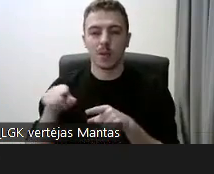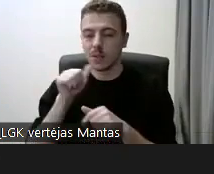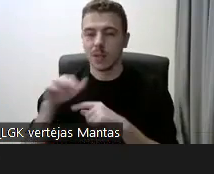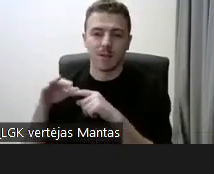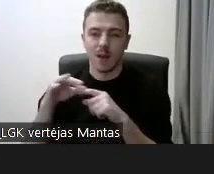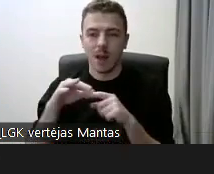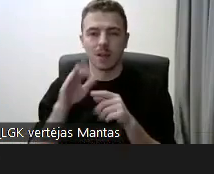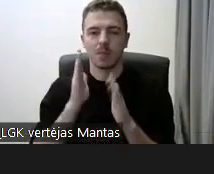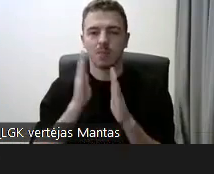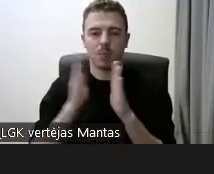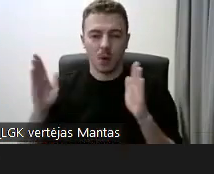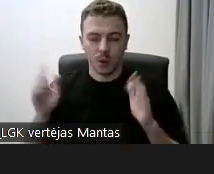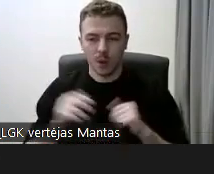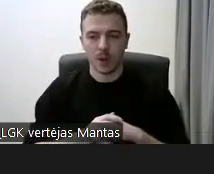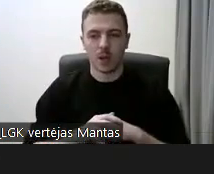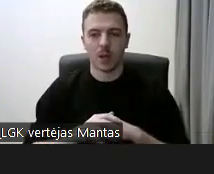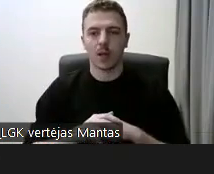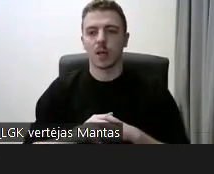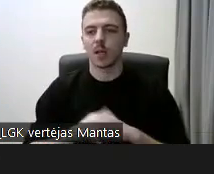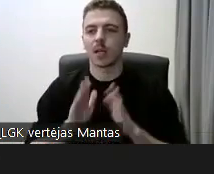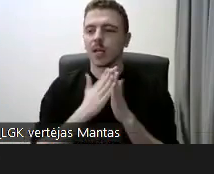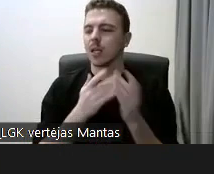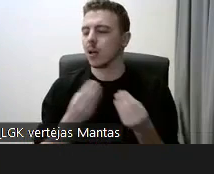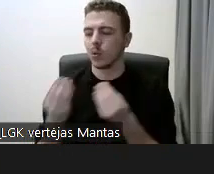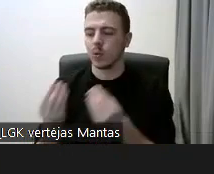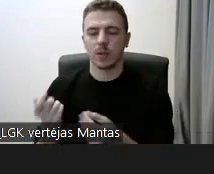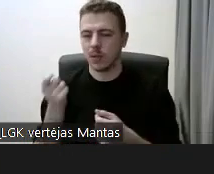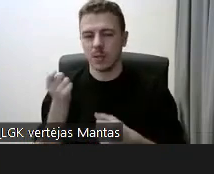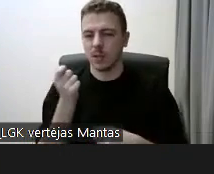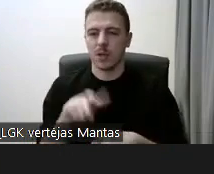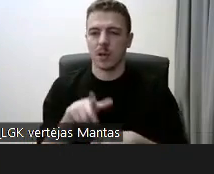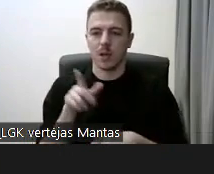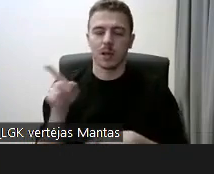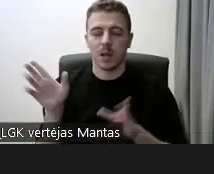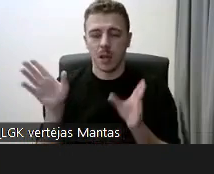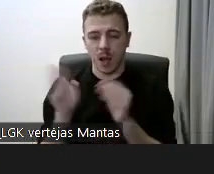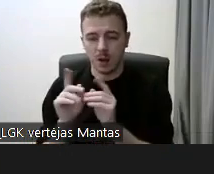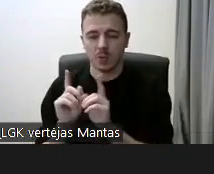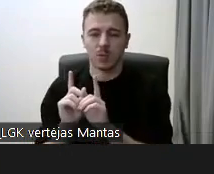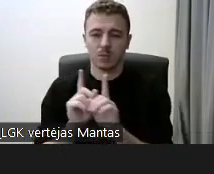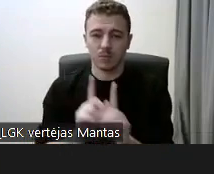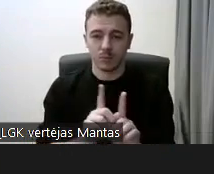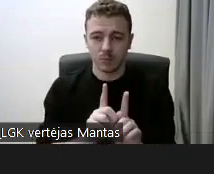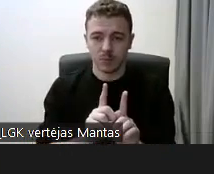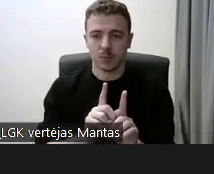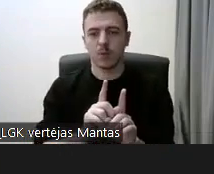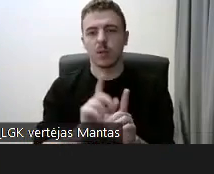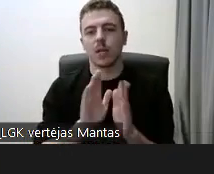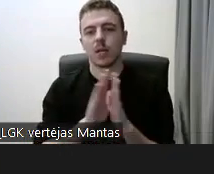ir niekuomet jai netneša knygos. Jinai kartu eina ir ten tą